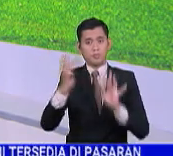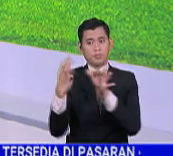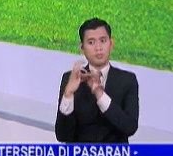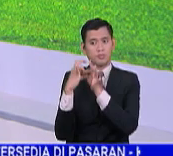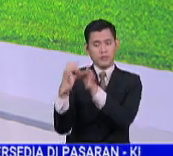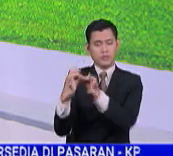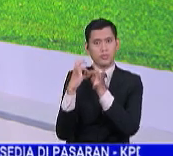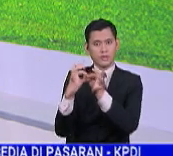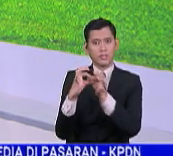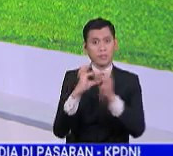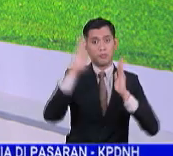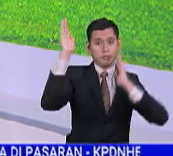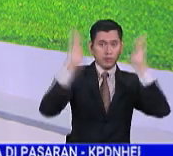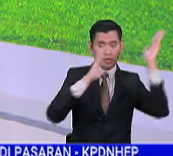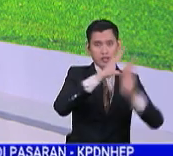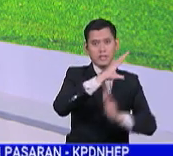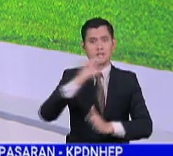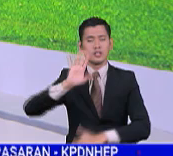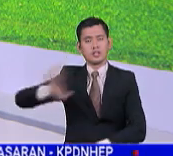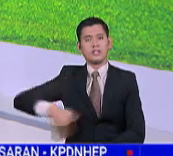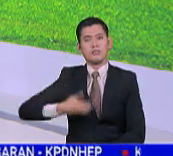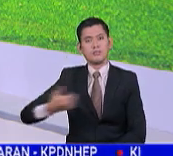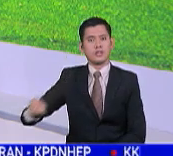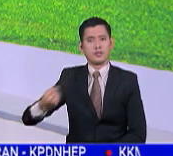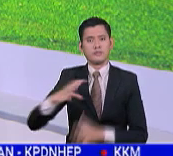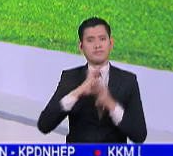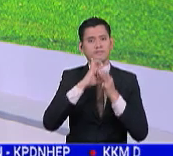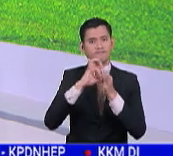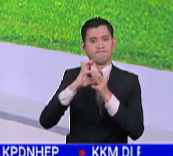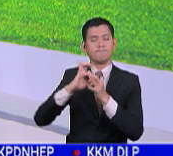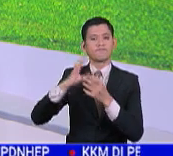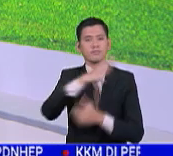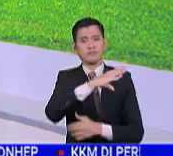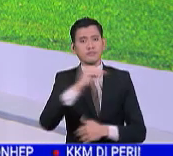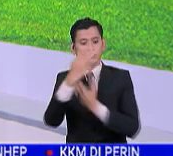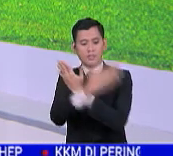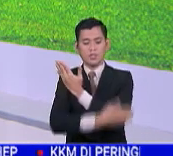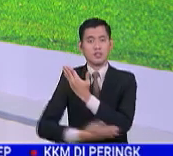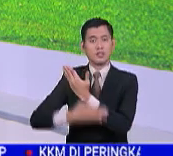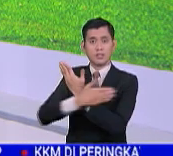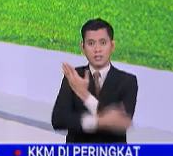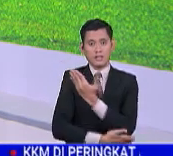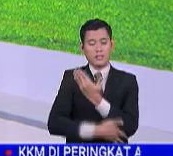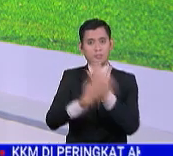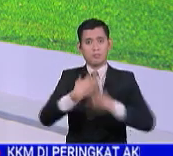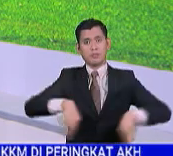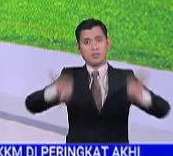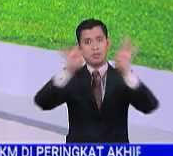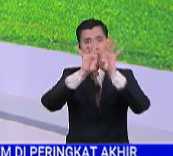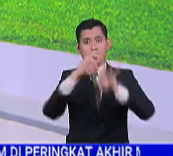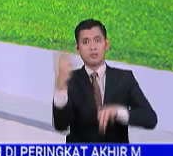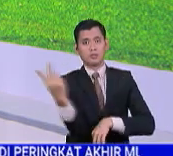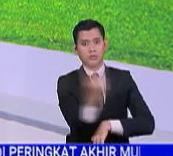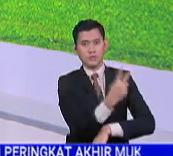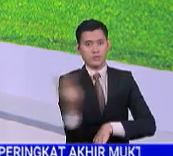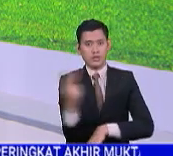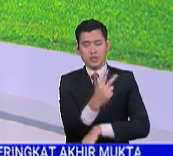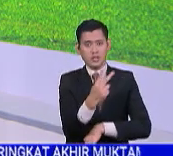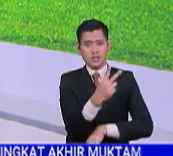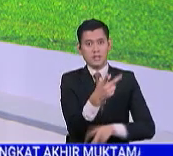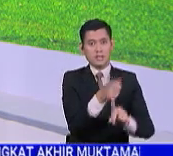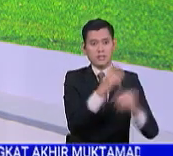dan Phnom phen dianggap sebagai sahabat yang akrab dan Negara Jiran terpenting sama ada di peringkat dua Halak maupun